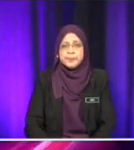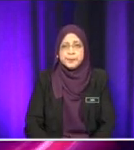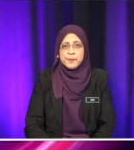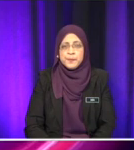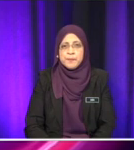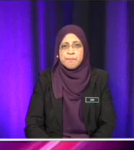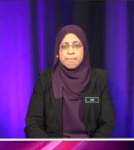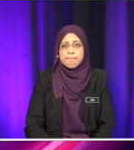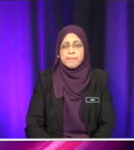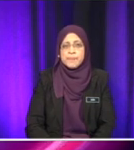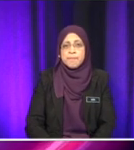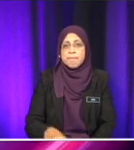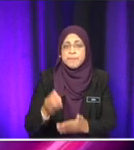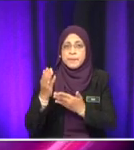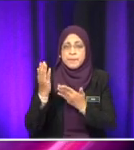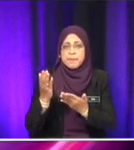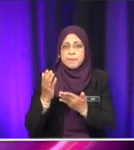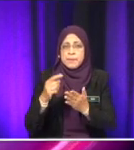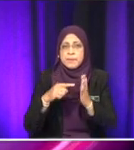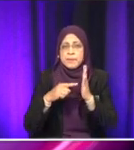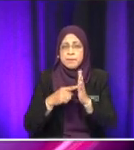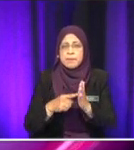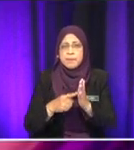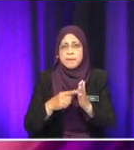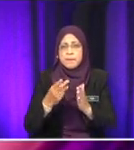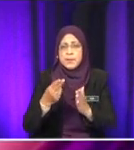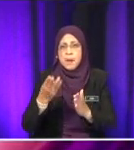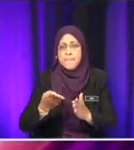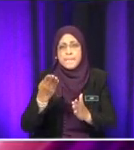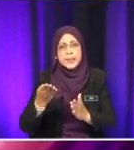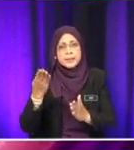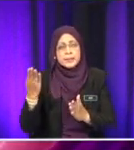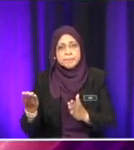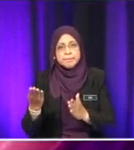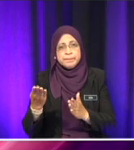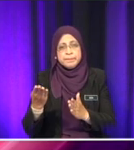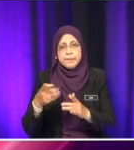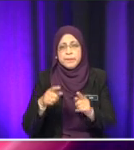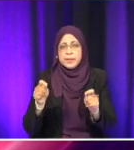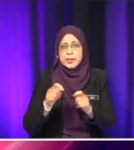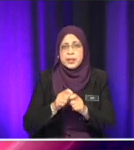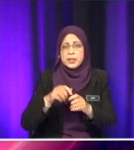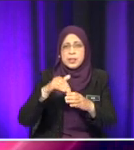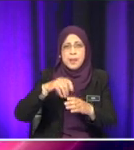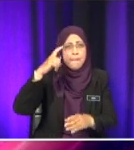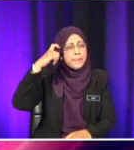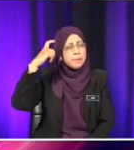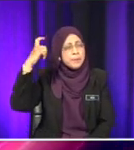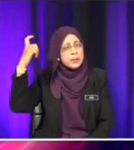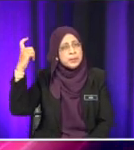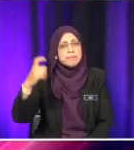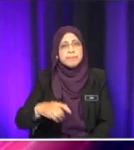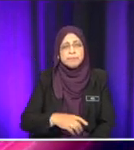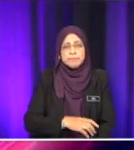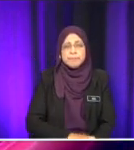yaitu aliran yang menggambarkan hal Mende dan situasi seperti dalam mimpi atau alam bawah